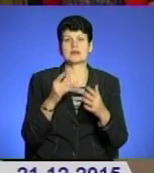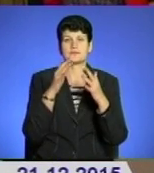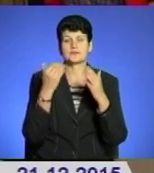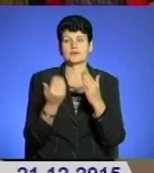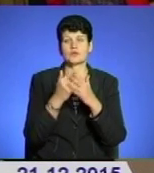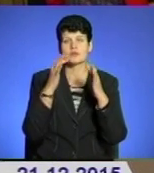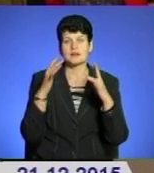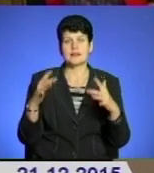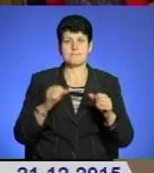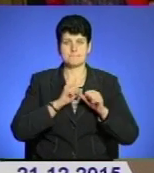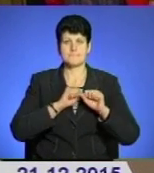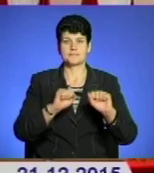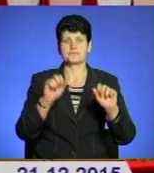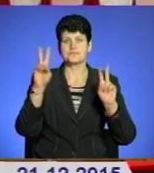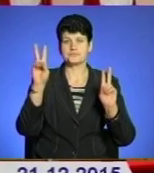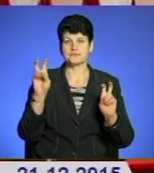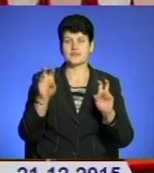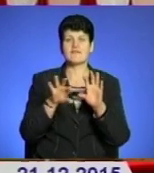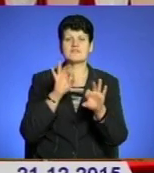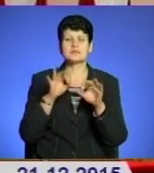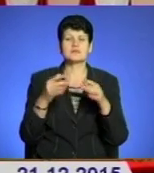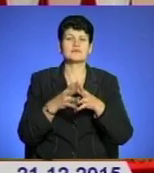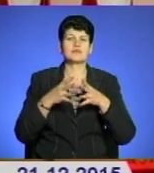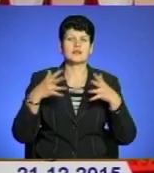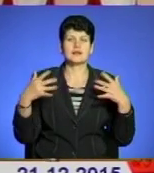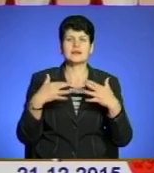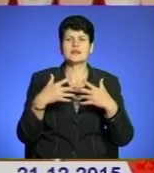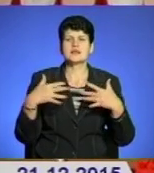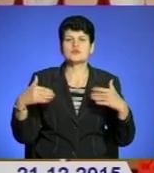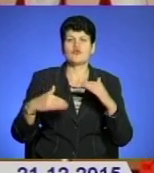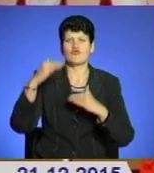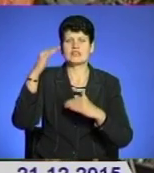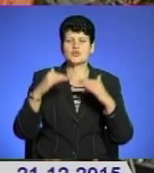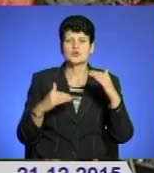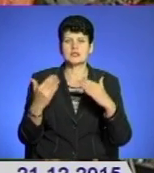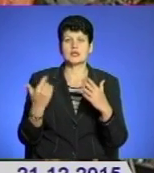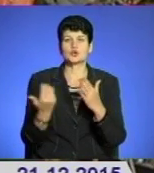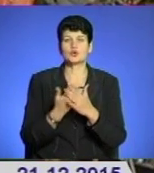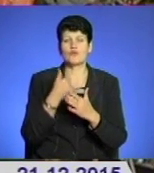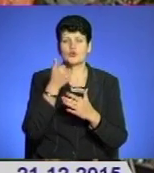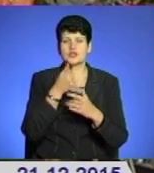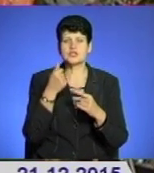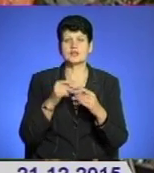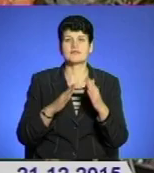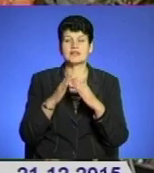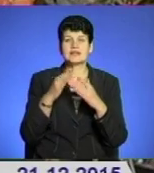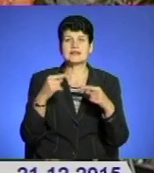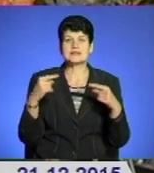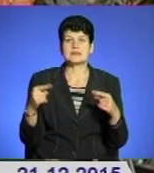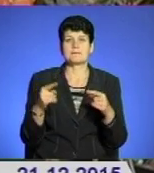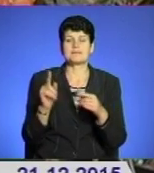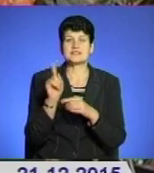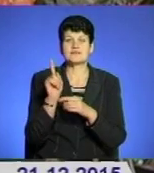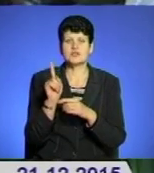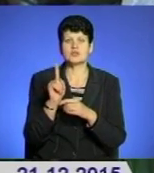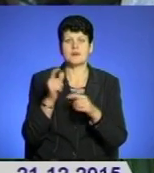на патріотичну тематику. Вибір великий – ялинки різної висоти, новорічні верхівки, різноманітні підсвічники,